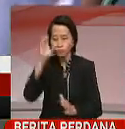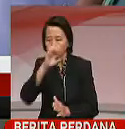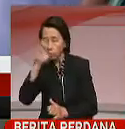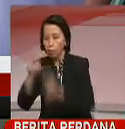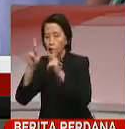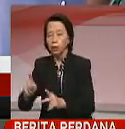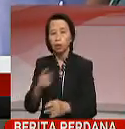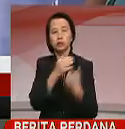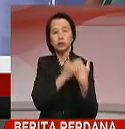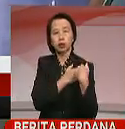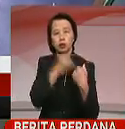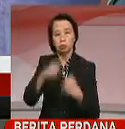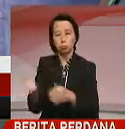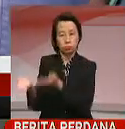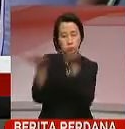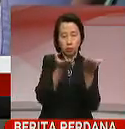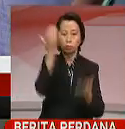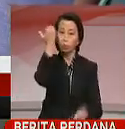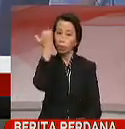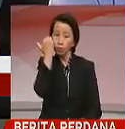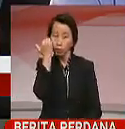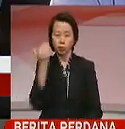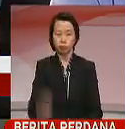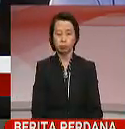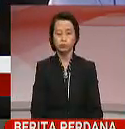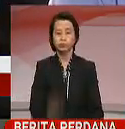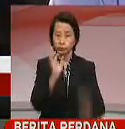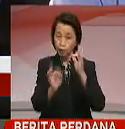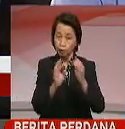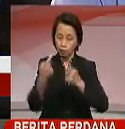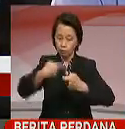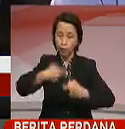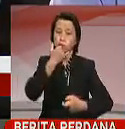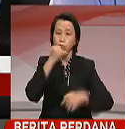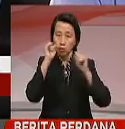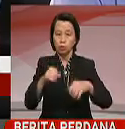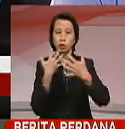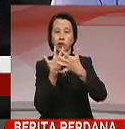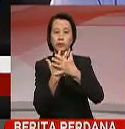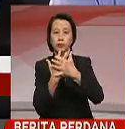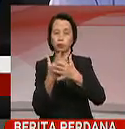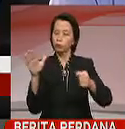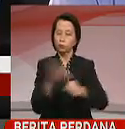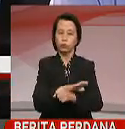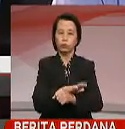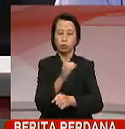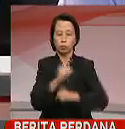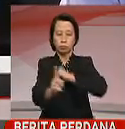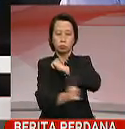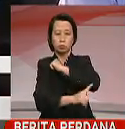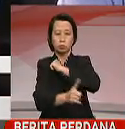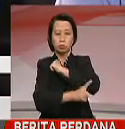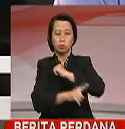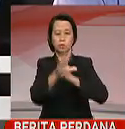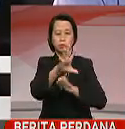pihak bertanggungjawab untuk didakwa. Jika disabit kesalahan, boleh dihukum penjara mandatory dan denda